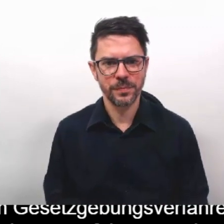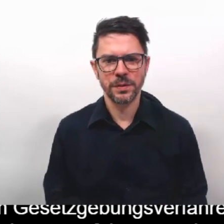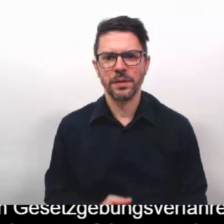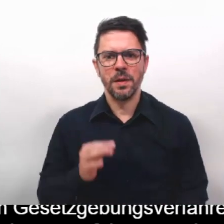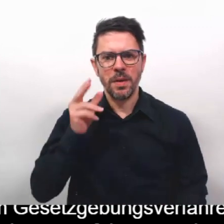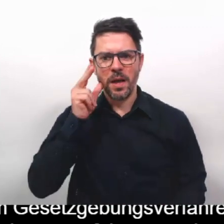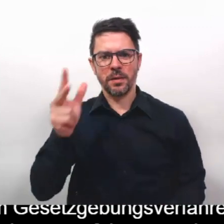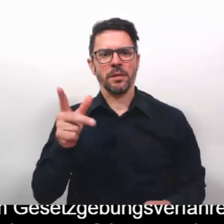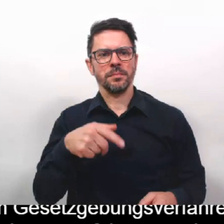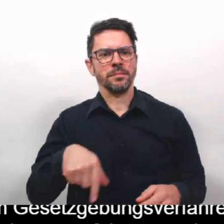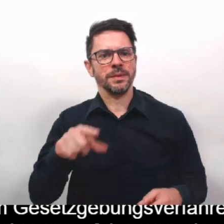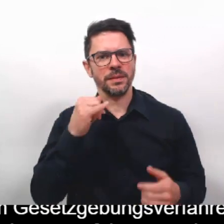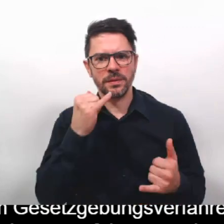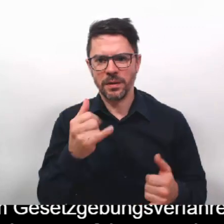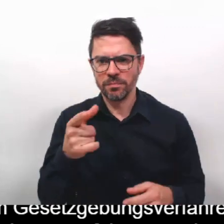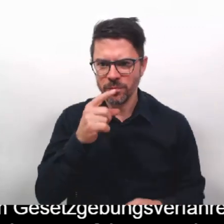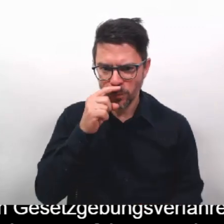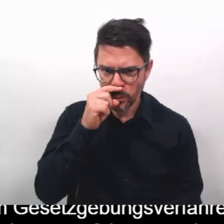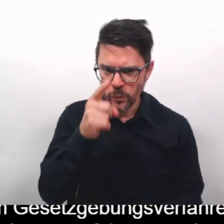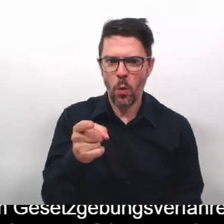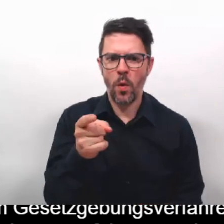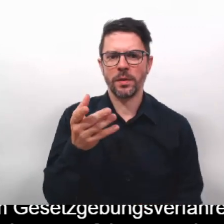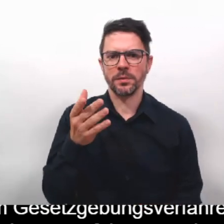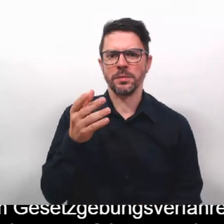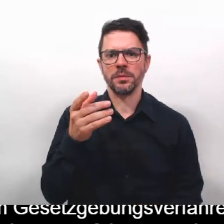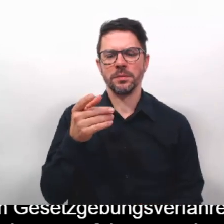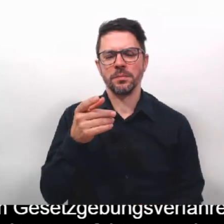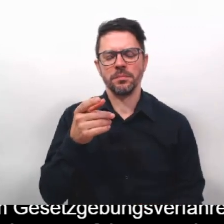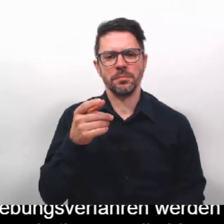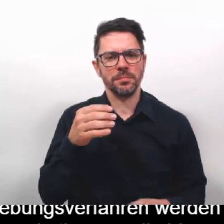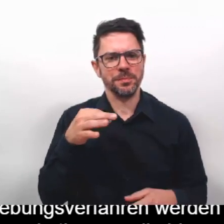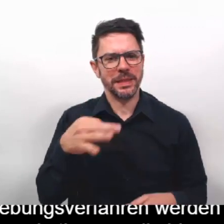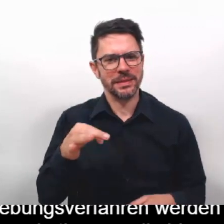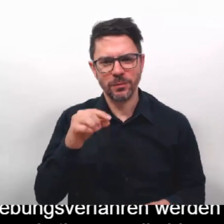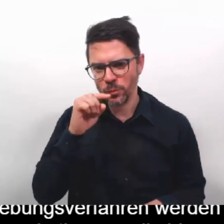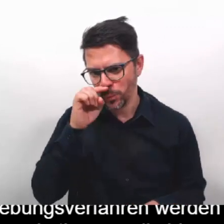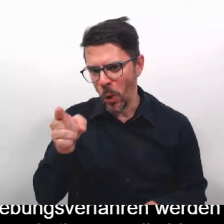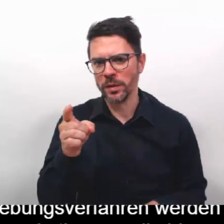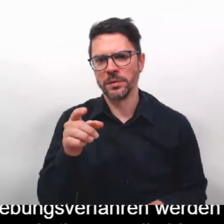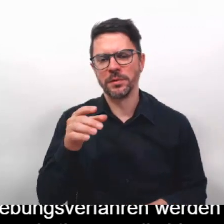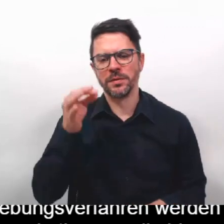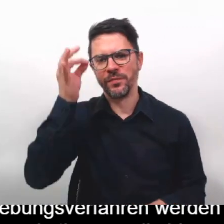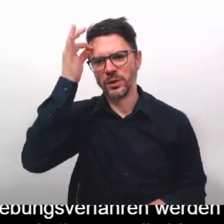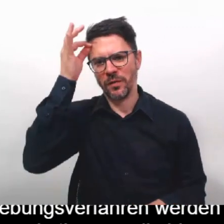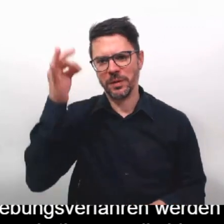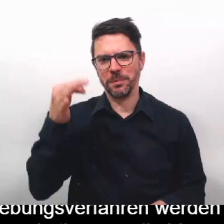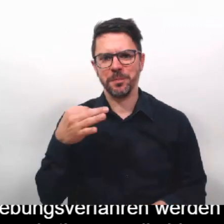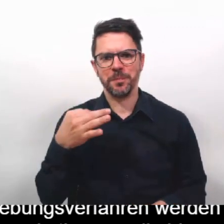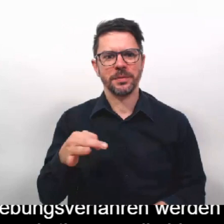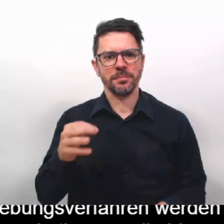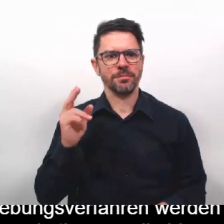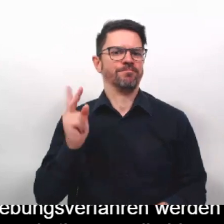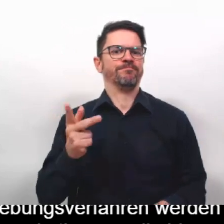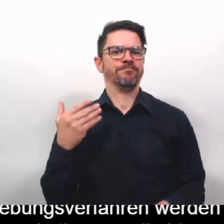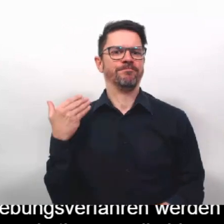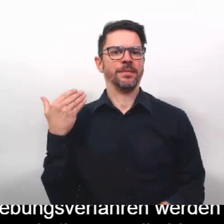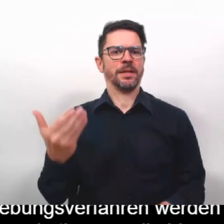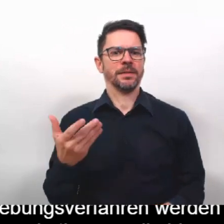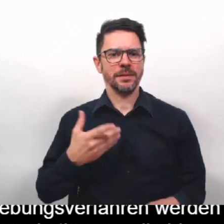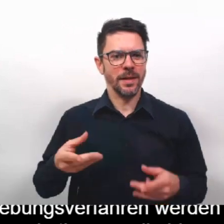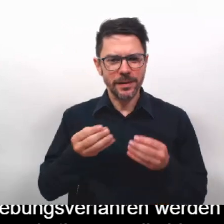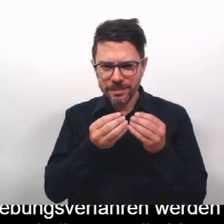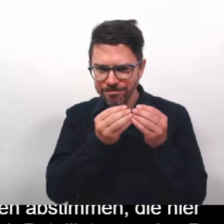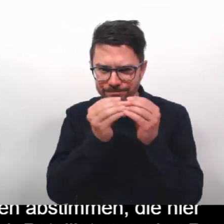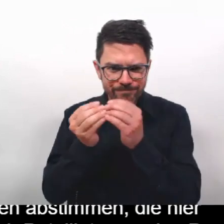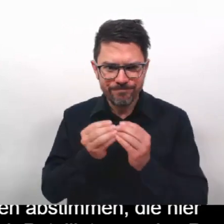an die Hochschulen und Universitäten abgeben. Und dass wir hier die Möglichkeiten eröffnen, sehr viel vor Ort zu regeln. Eingebettet ist diese Maßnahme,